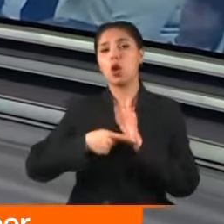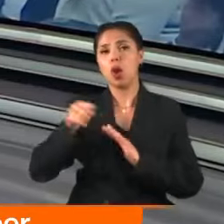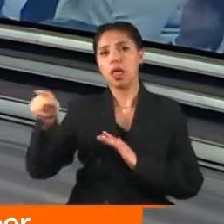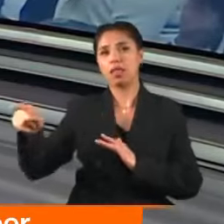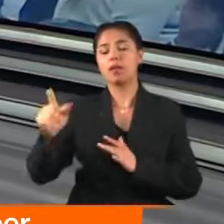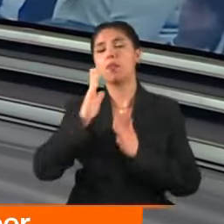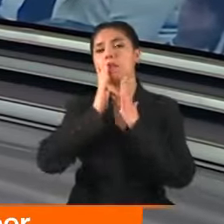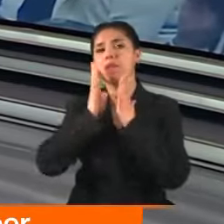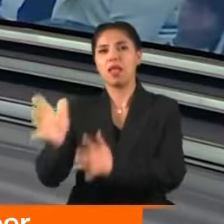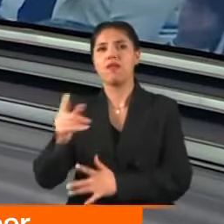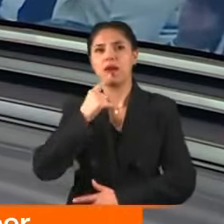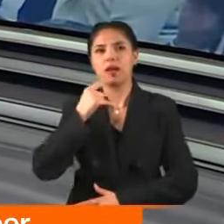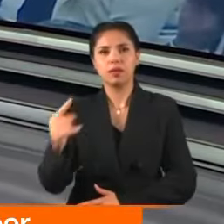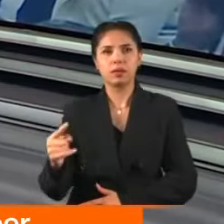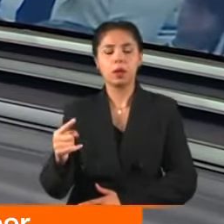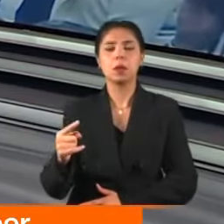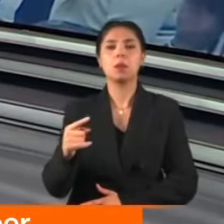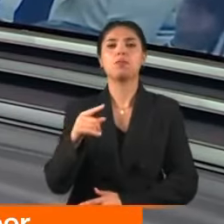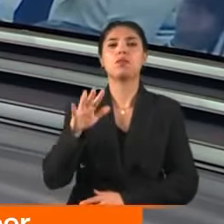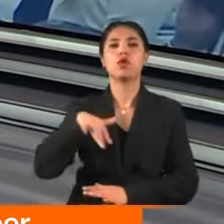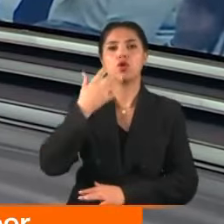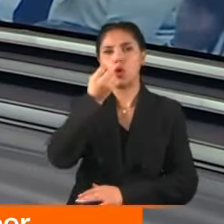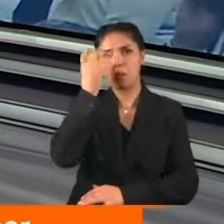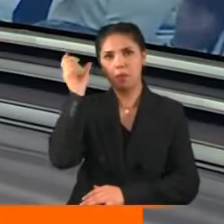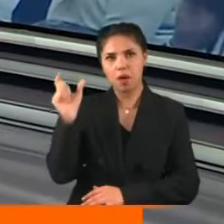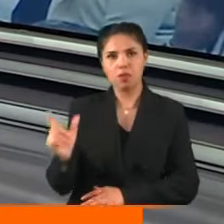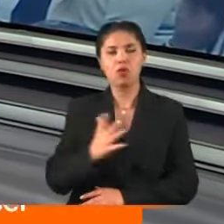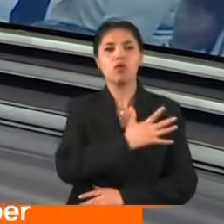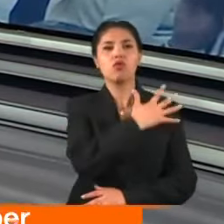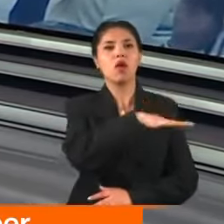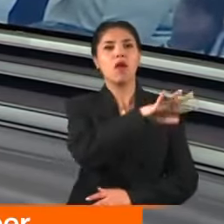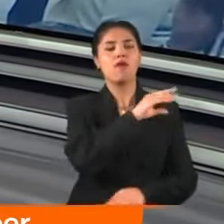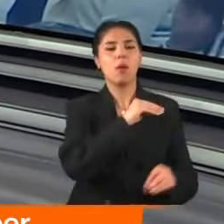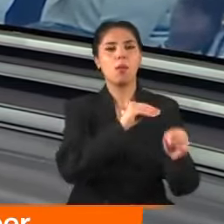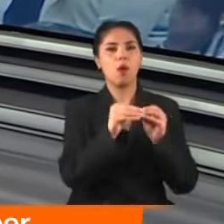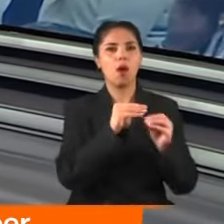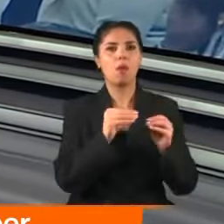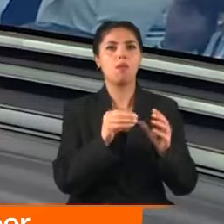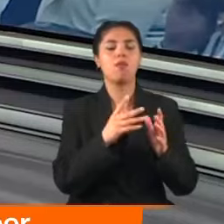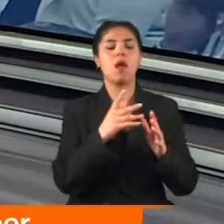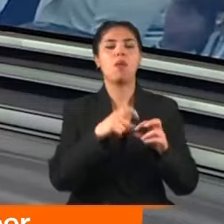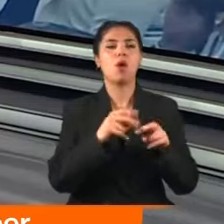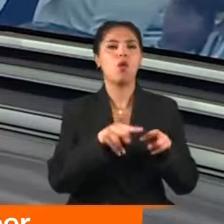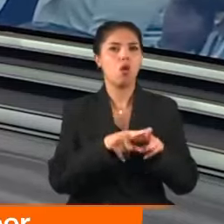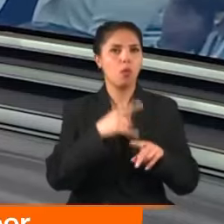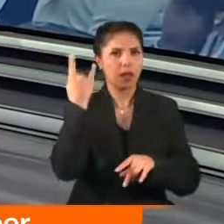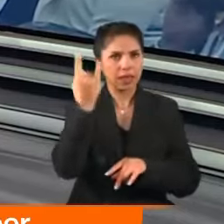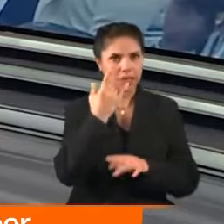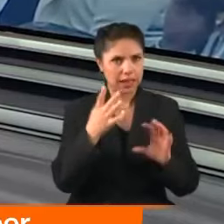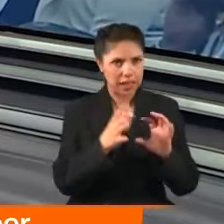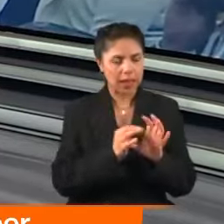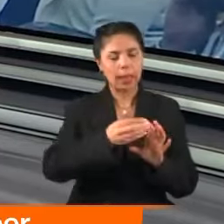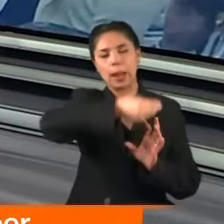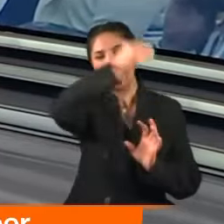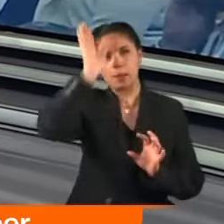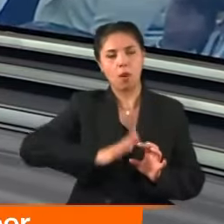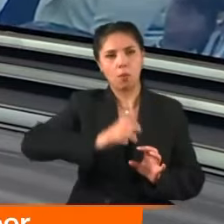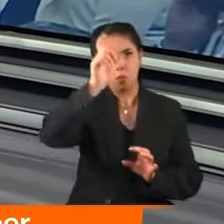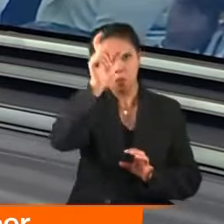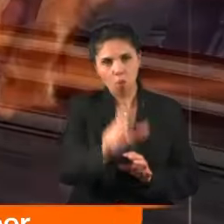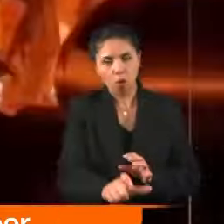Konuşmasının bir bölümünü de CHP'de yaşananlara ayırdı. Önce Roma gezisi üzerinden Ekrem İmamoğlu'nun ardından da Özgür Özel'i eleştirdi.